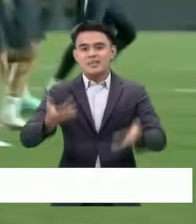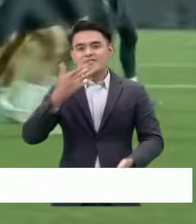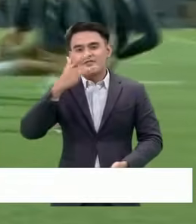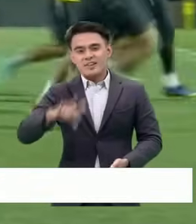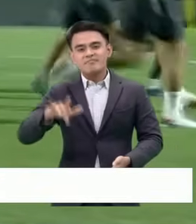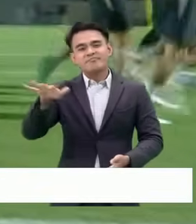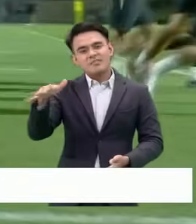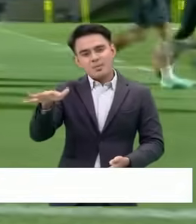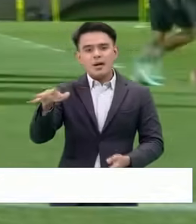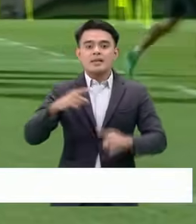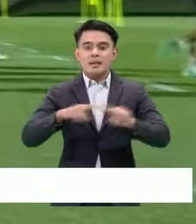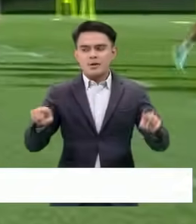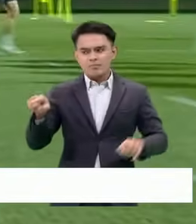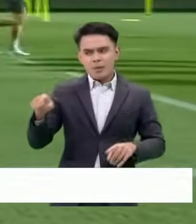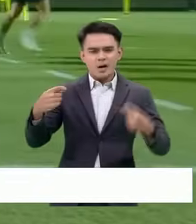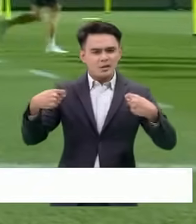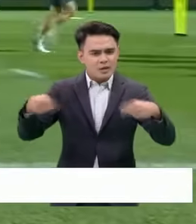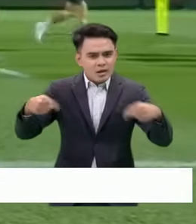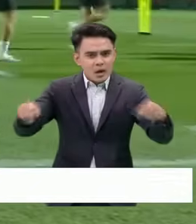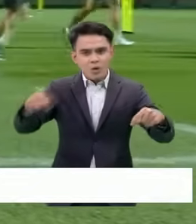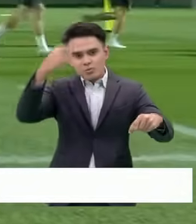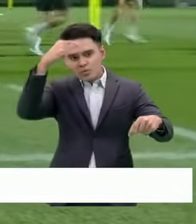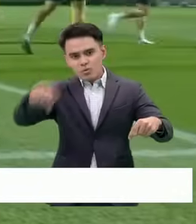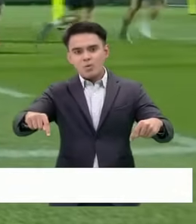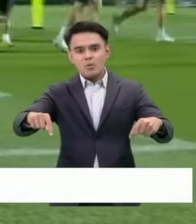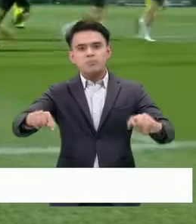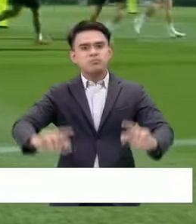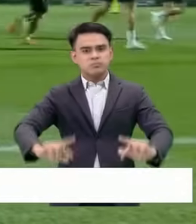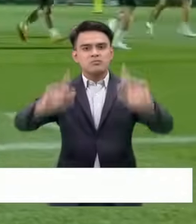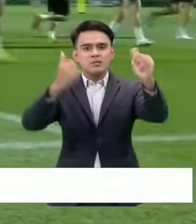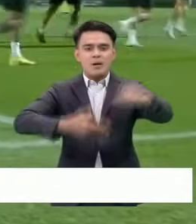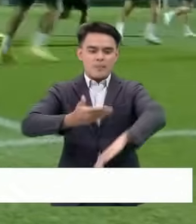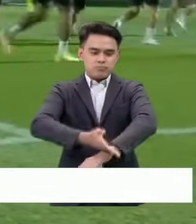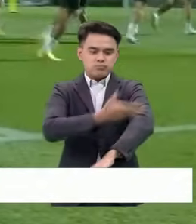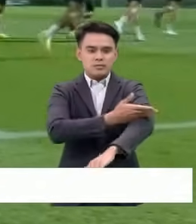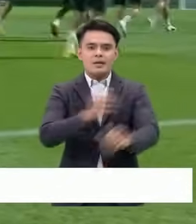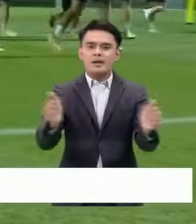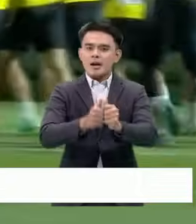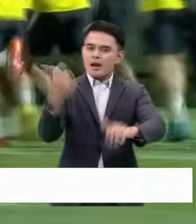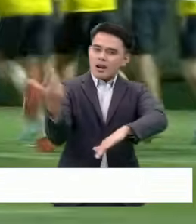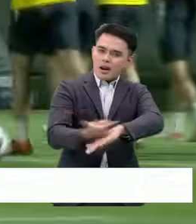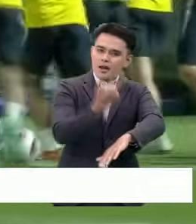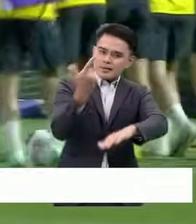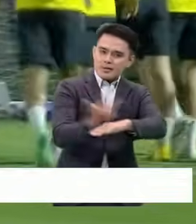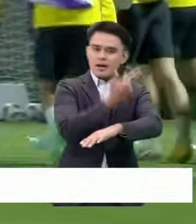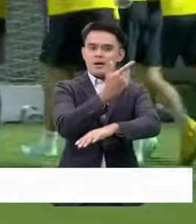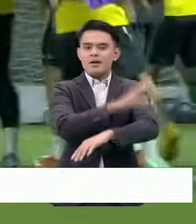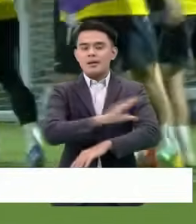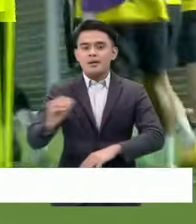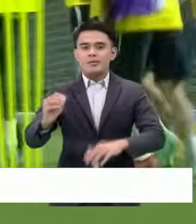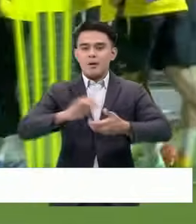tetapi mereka Cuba memadam perkara itu menerusi latihan dan juga